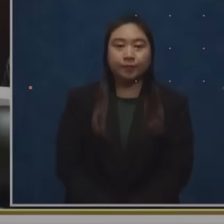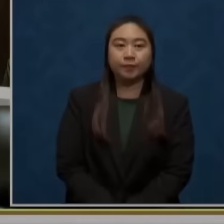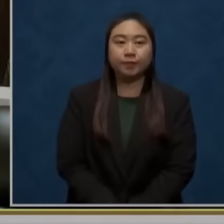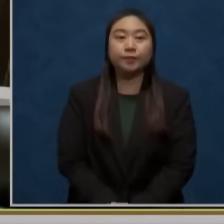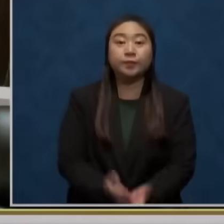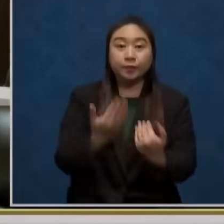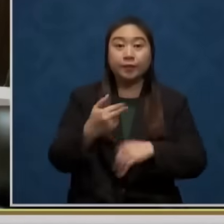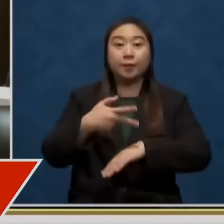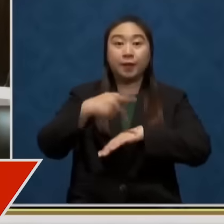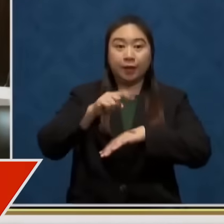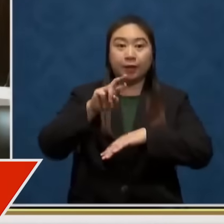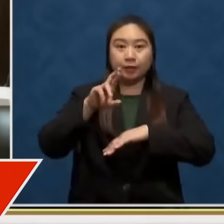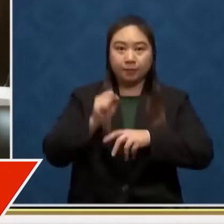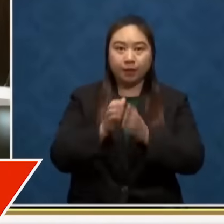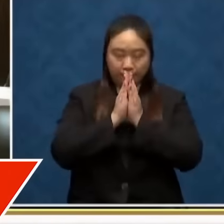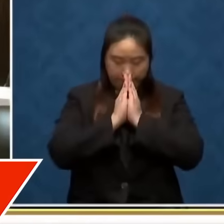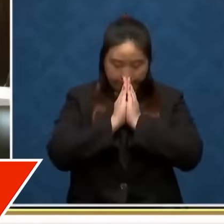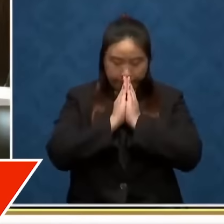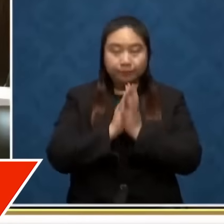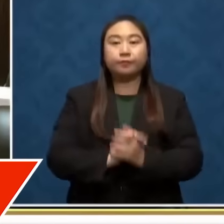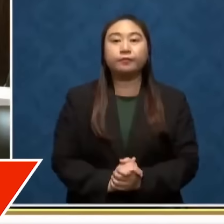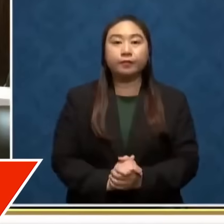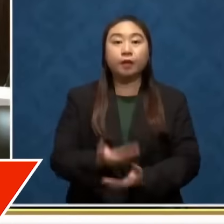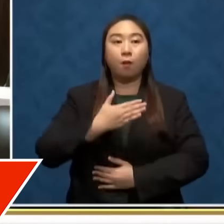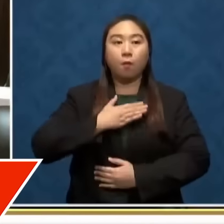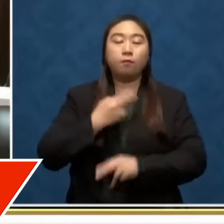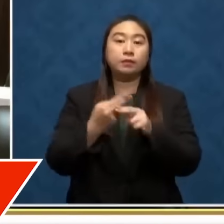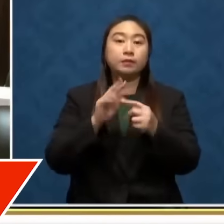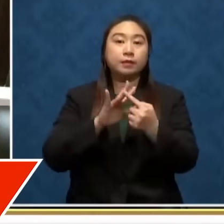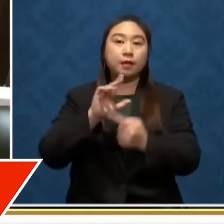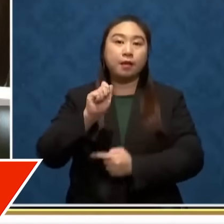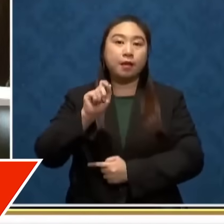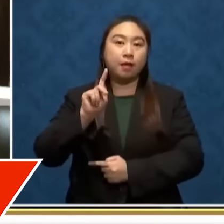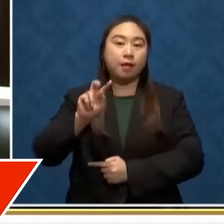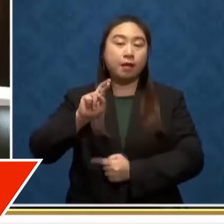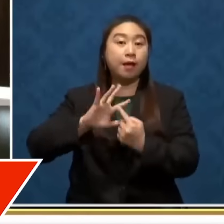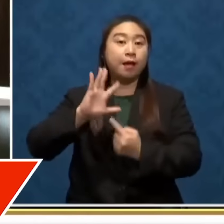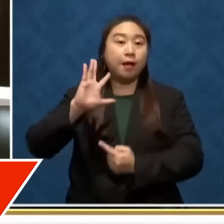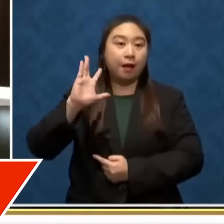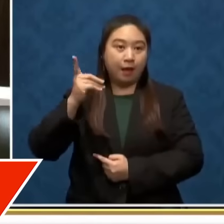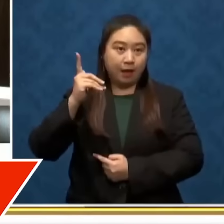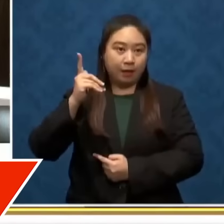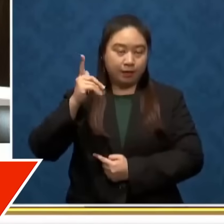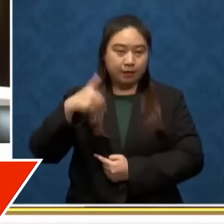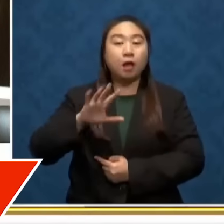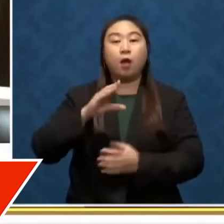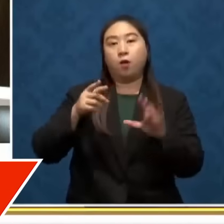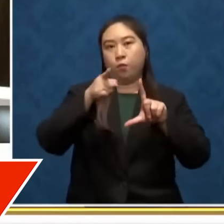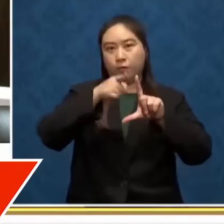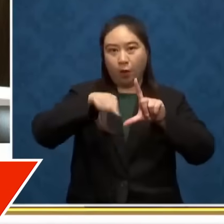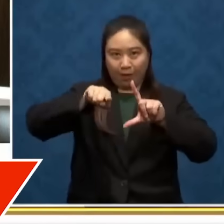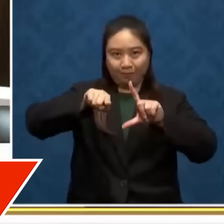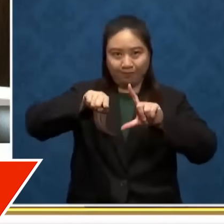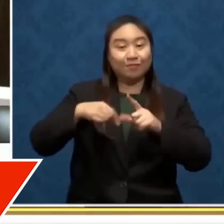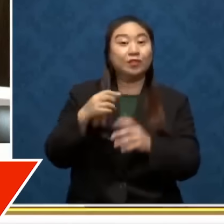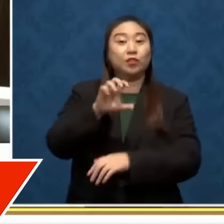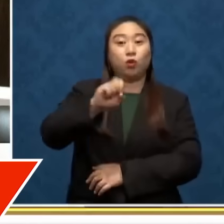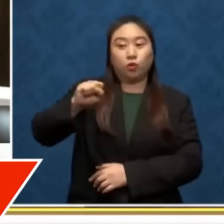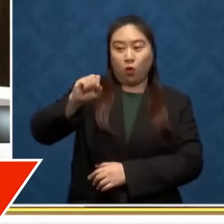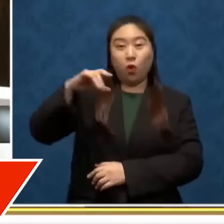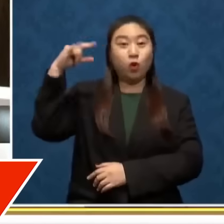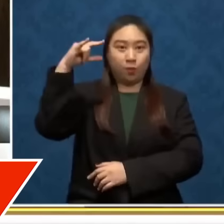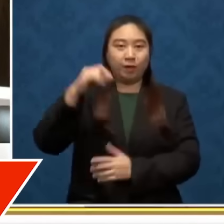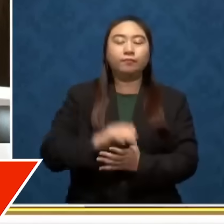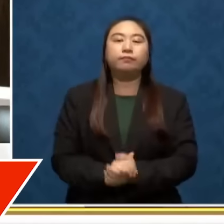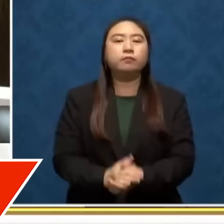กับเรียนประธานสภาผู้แทนราษฎรที่เคารพนะครับผมเอกราชอุดมอำนวยผู้แทนคนดอนเมืองพรรคก้าวไกลครับท่านประธานครับวันนี้ผ